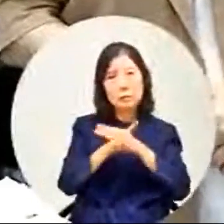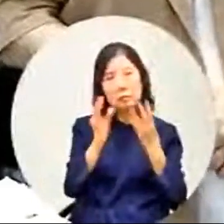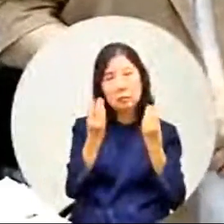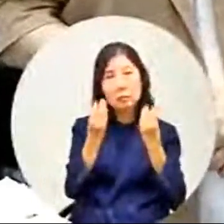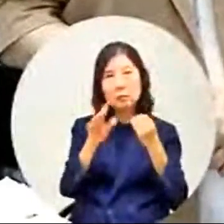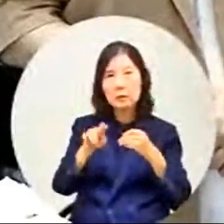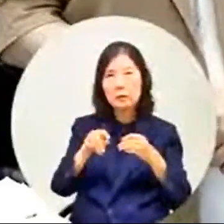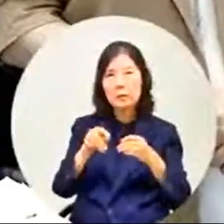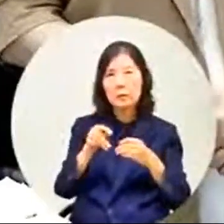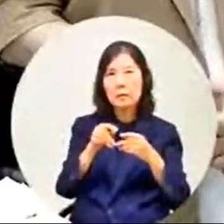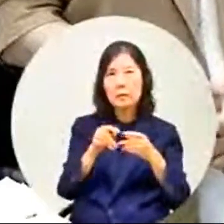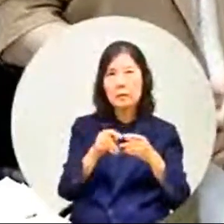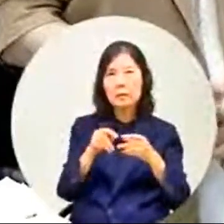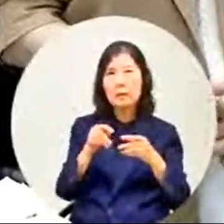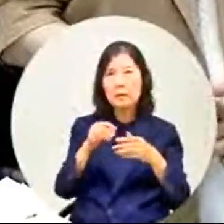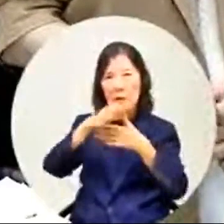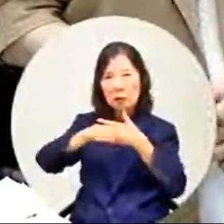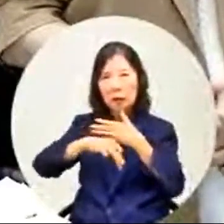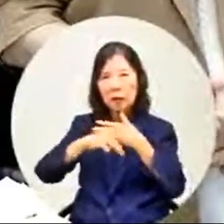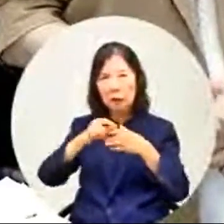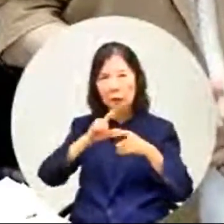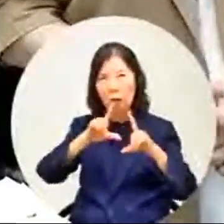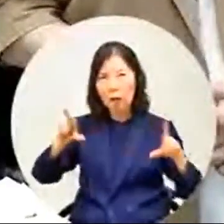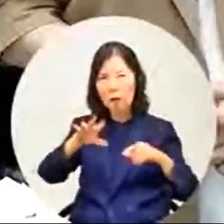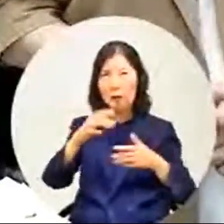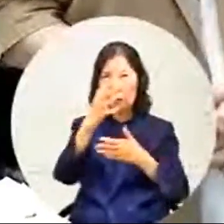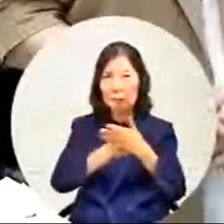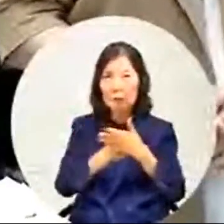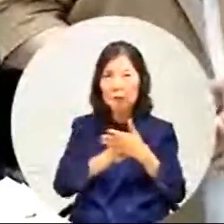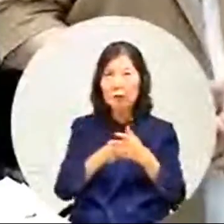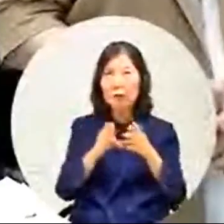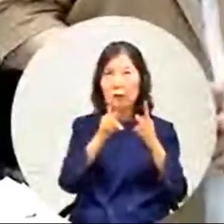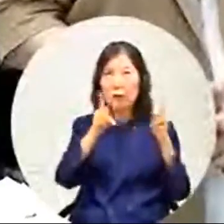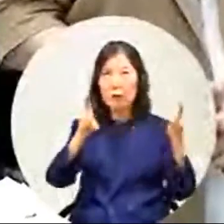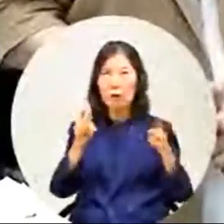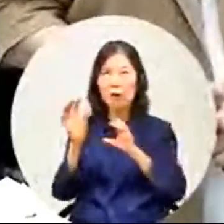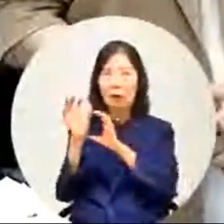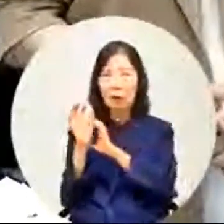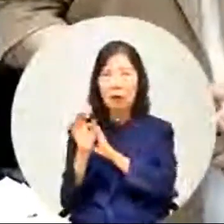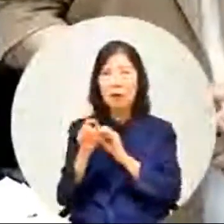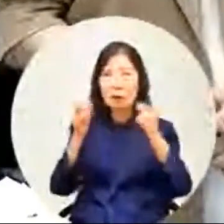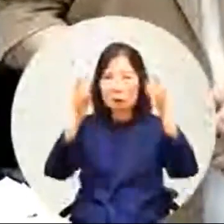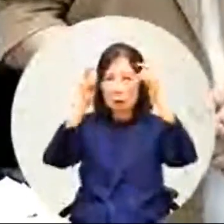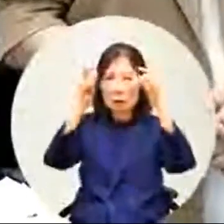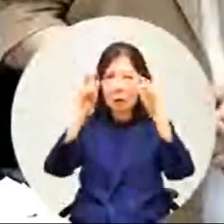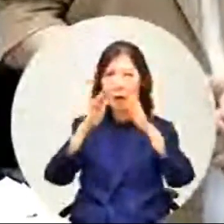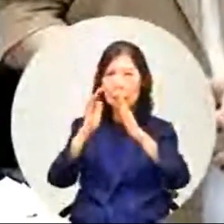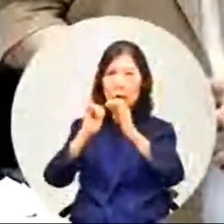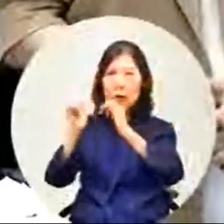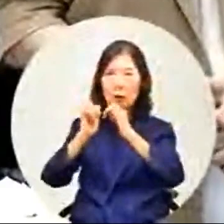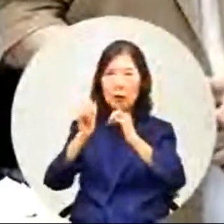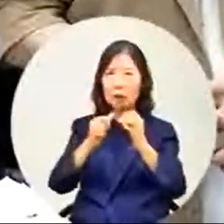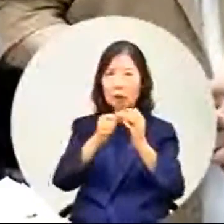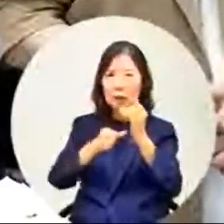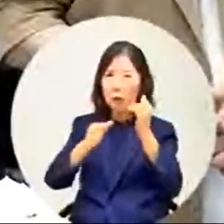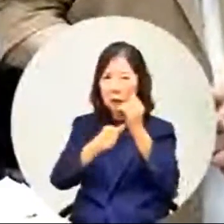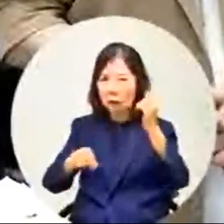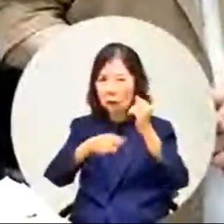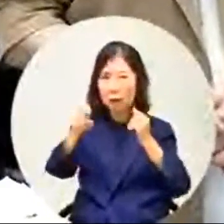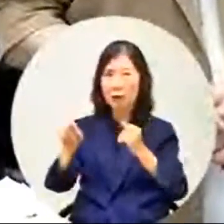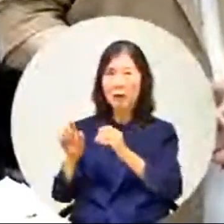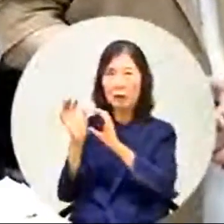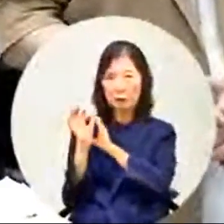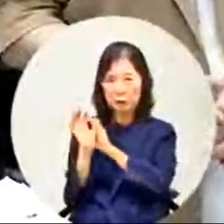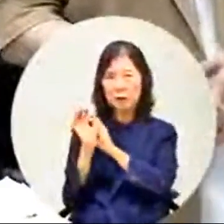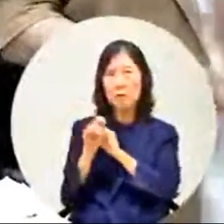么强大的行政瑕疵，这些留下来的财务负担是高雄市民子子孙孙要去背的债，只